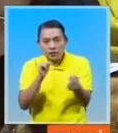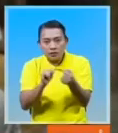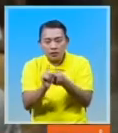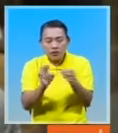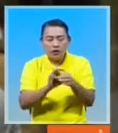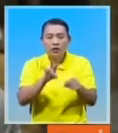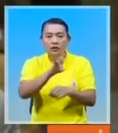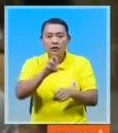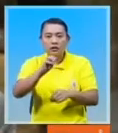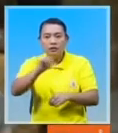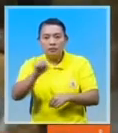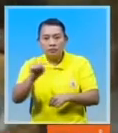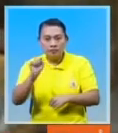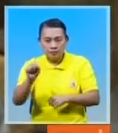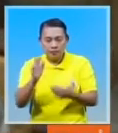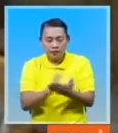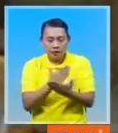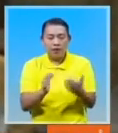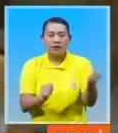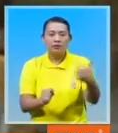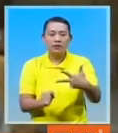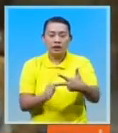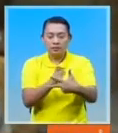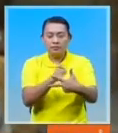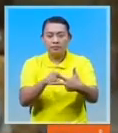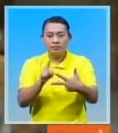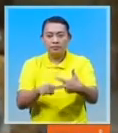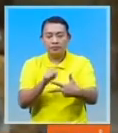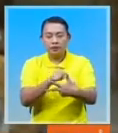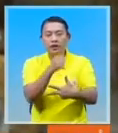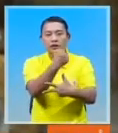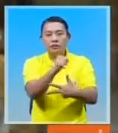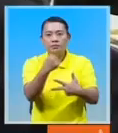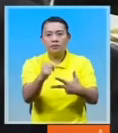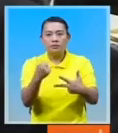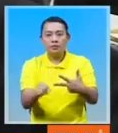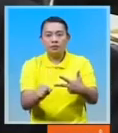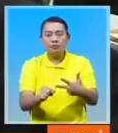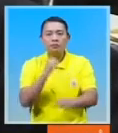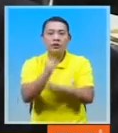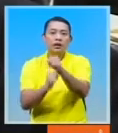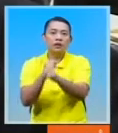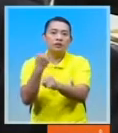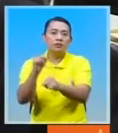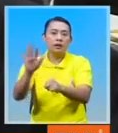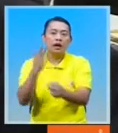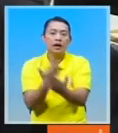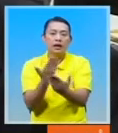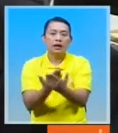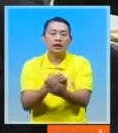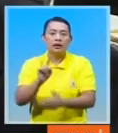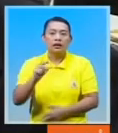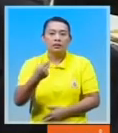มกะเฮิรตซ์นี้เขาแบ่งออกเป็น3ใบอนุญาตใบละ10เมกะเฮิรตซ์อายุ15ปีราคาอยู่ที่